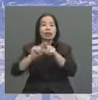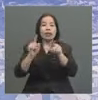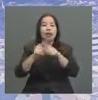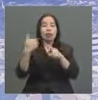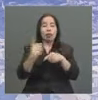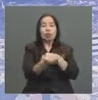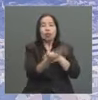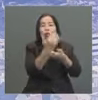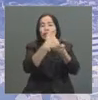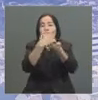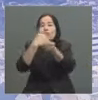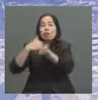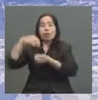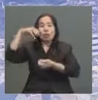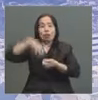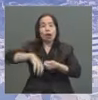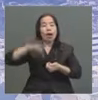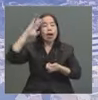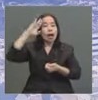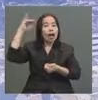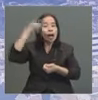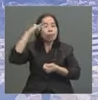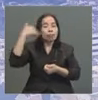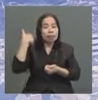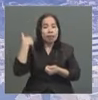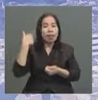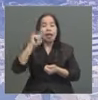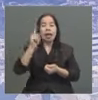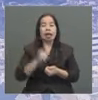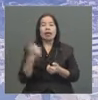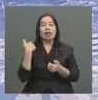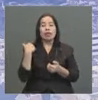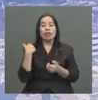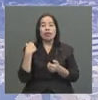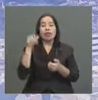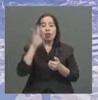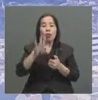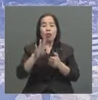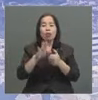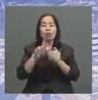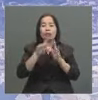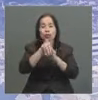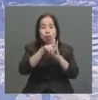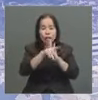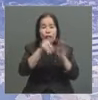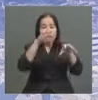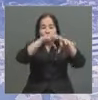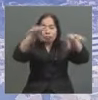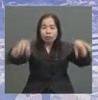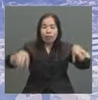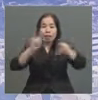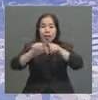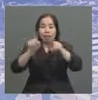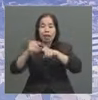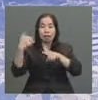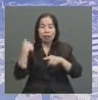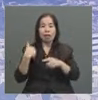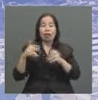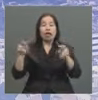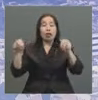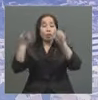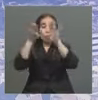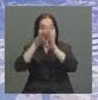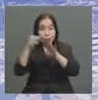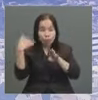ความร่วมมือจากทางกองทัพอากาศก็คือที่กำแพงแสนเพราะฉะนั้นขอให้ส่วนที่เกี่ยวข้องนะครับก็คือท